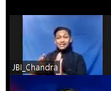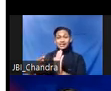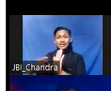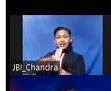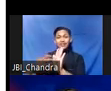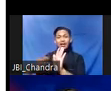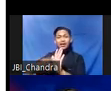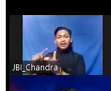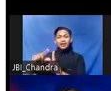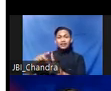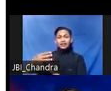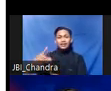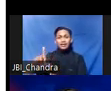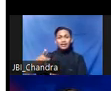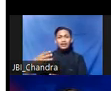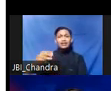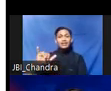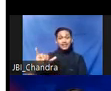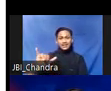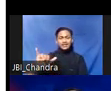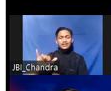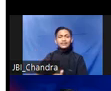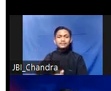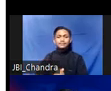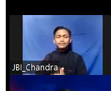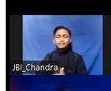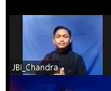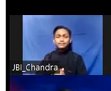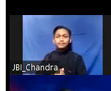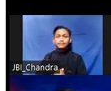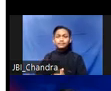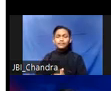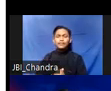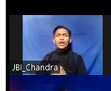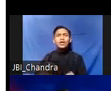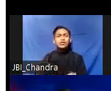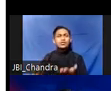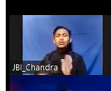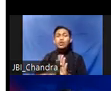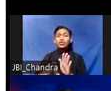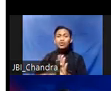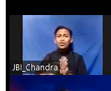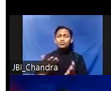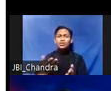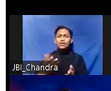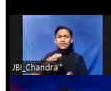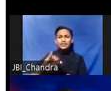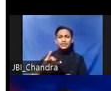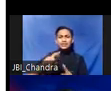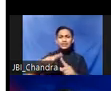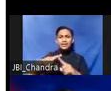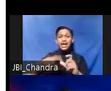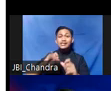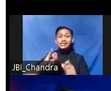bisa mengganti Style ya jadikan ada banyak ya Misalnya Epi ada si jago nanti kalau